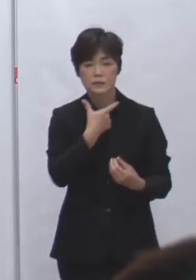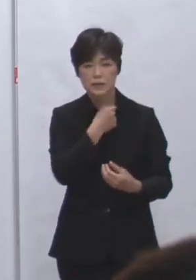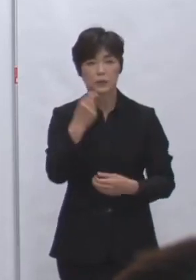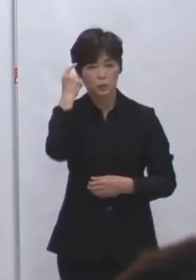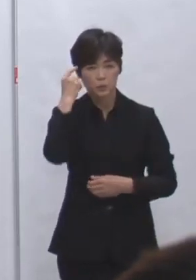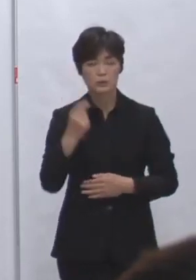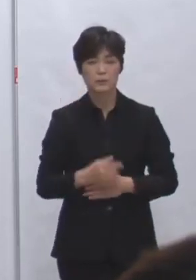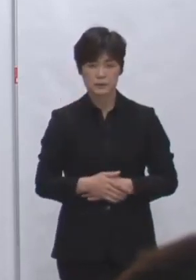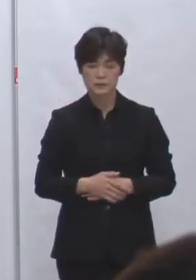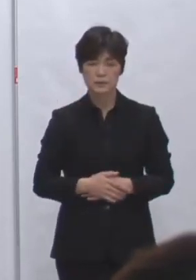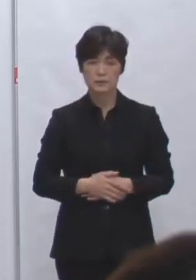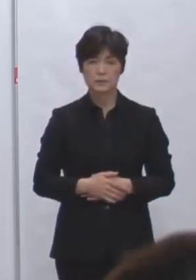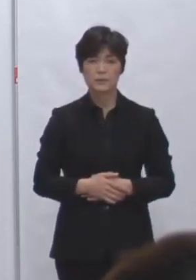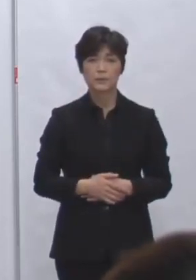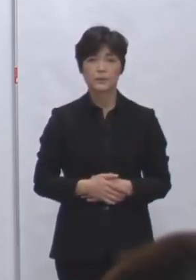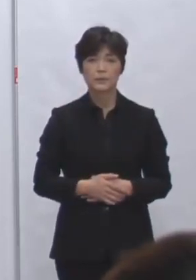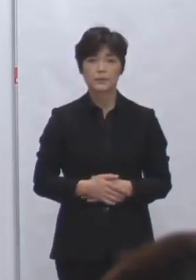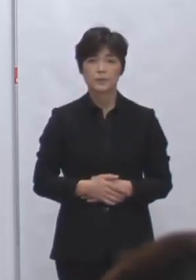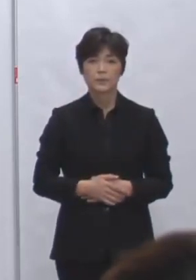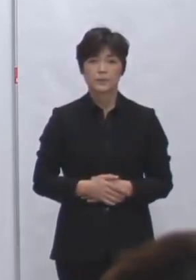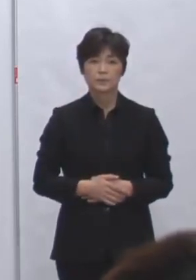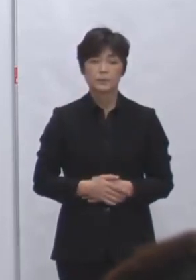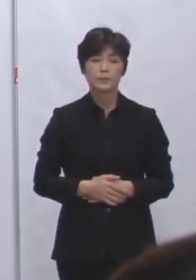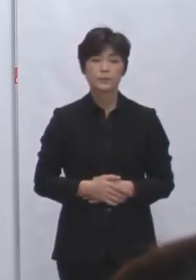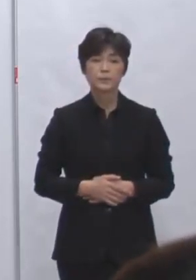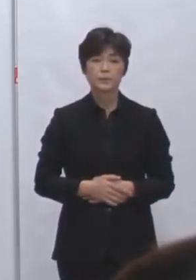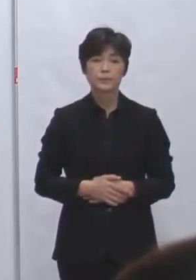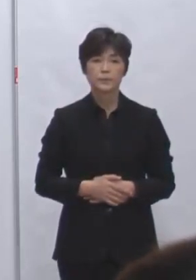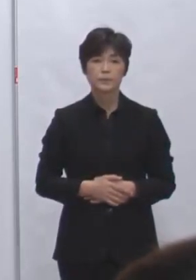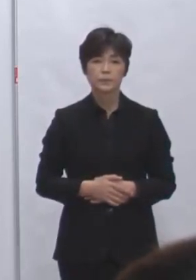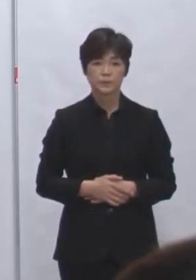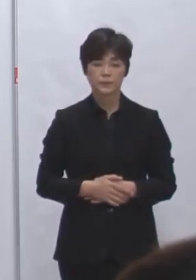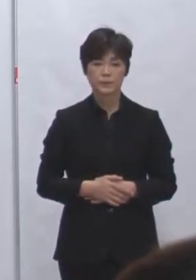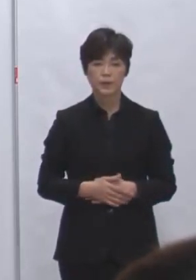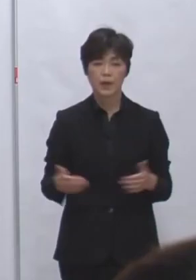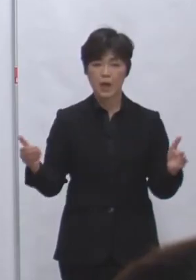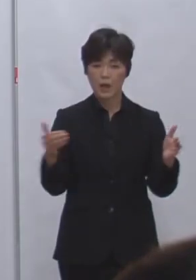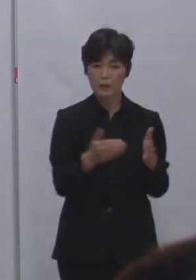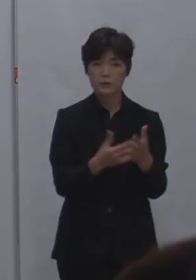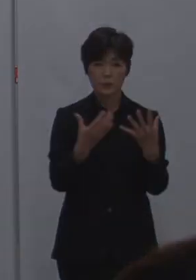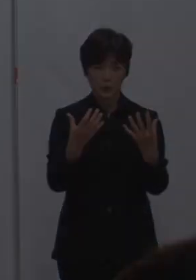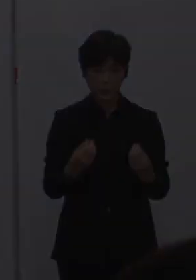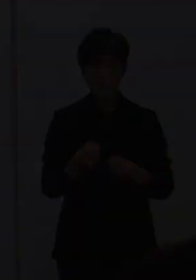以上でございます。